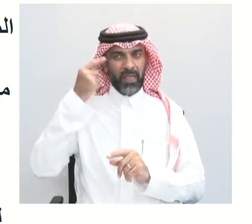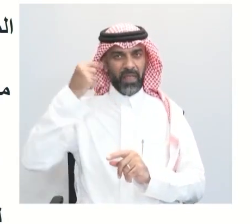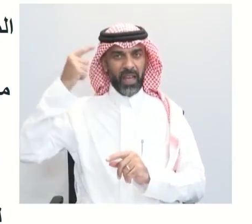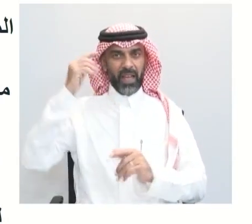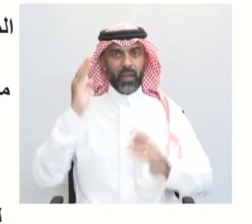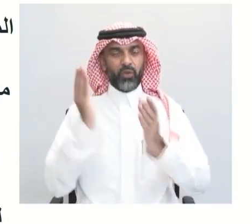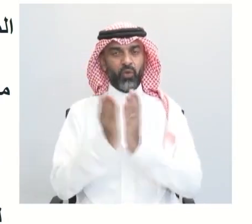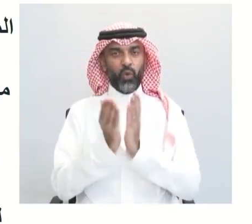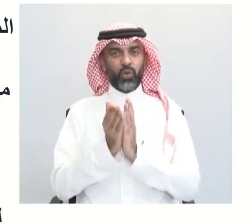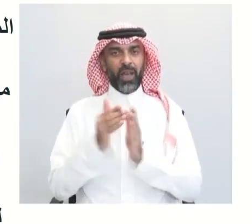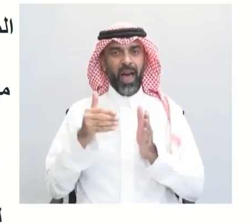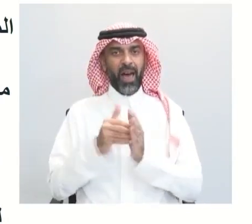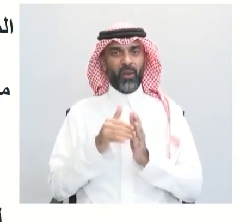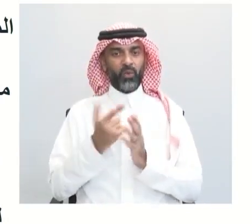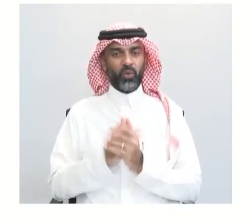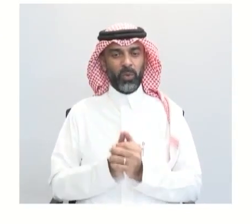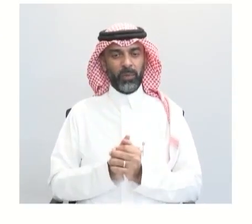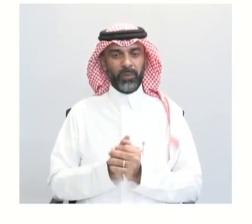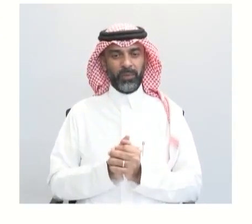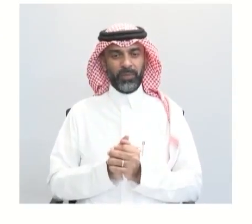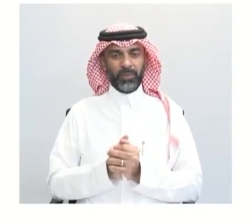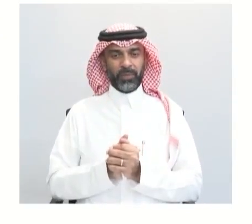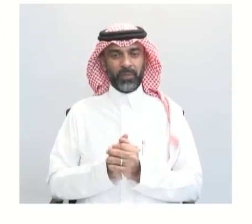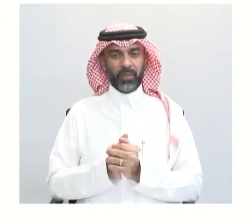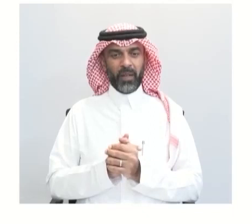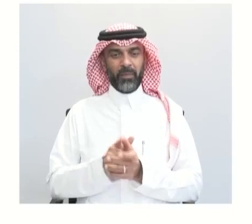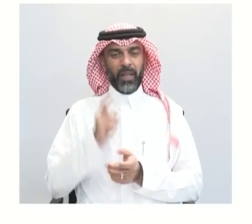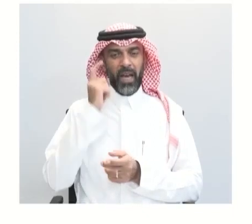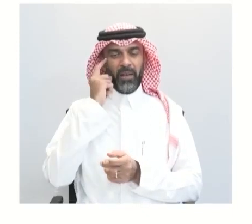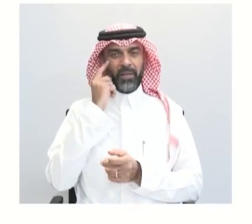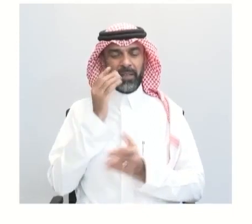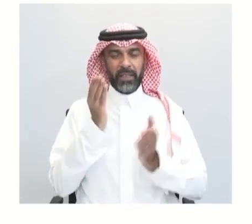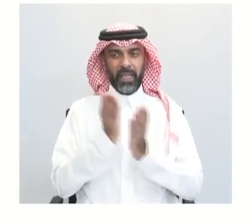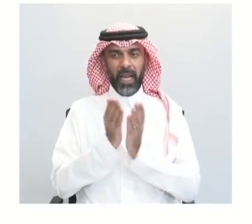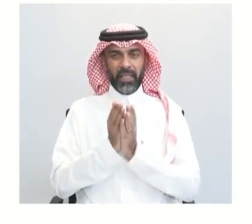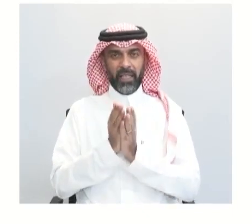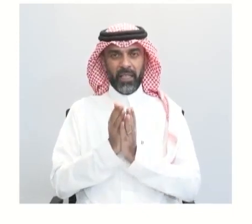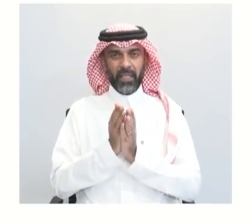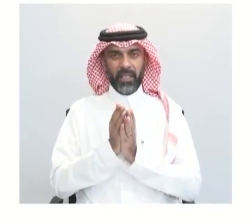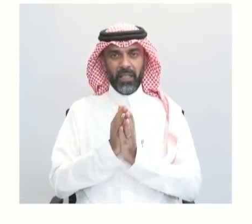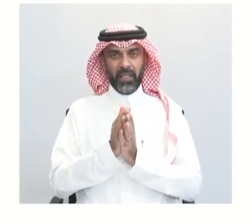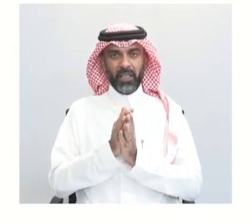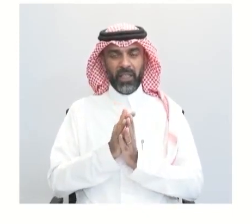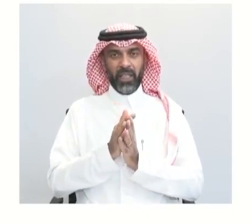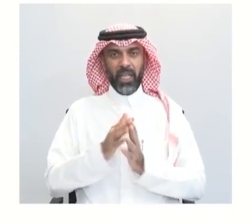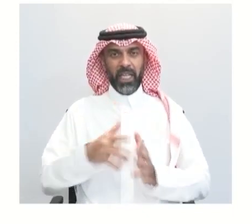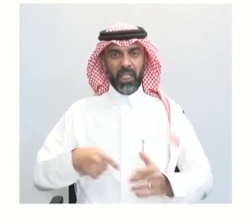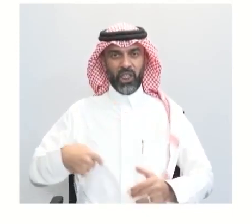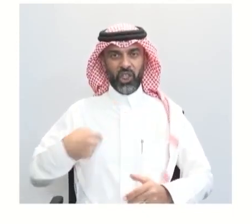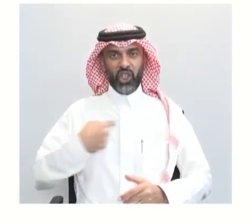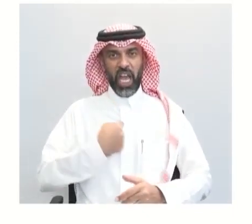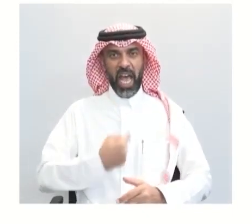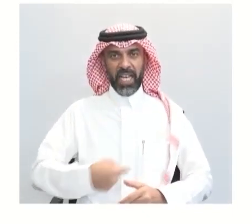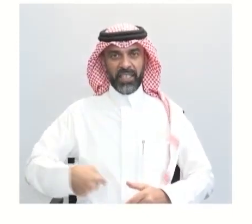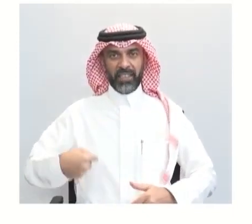تعرفنا عليها عندما انتهينا من دراسه الجهاز الاخراجي بالتعرف على الامراض التي